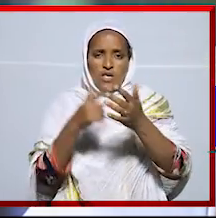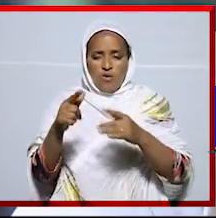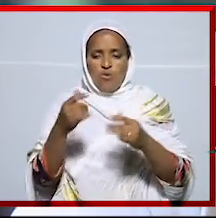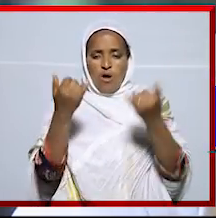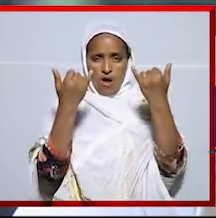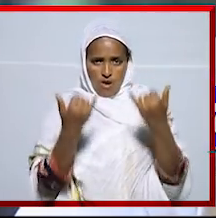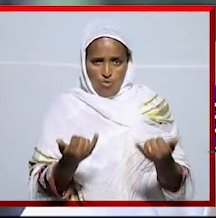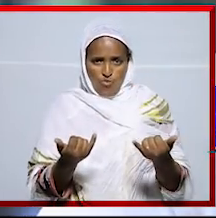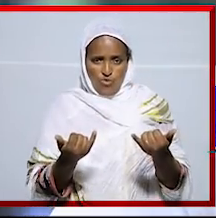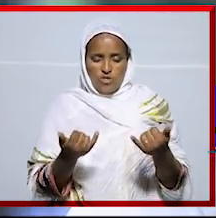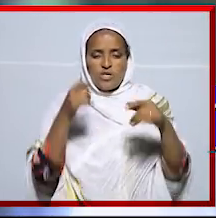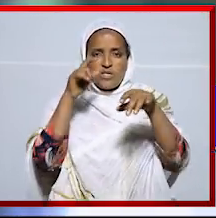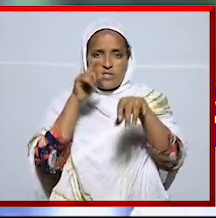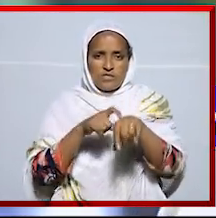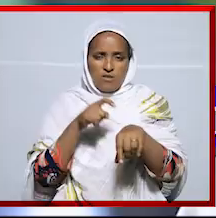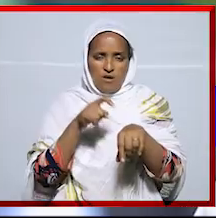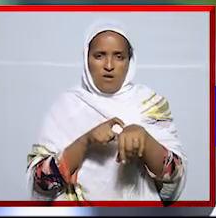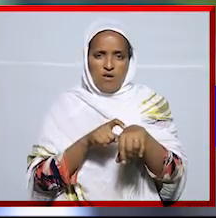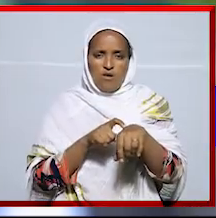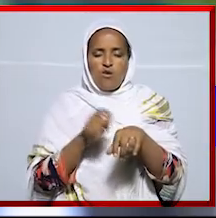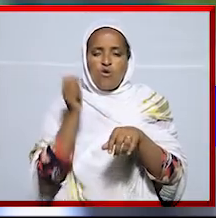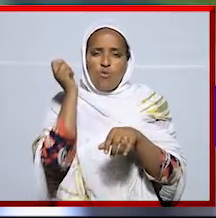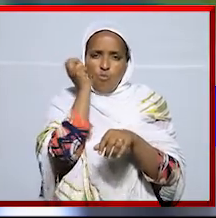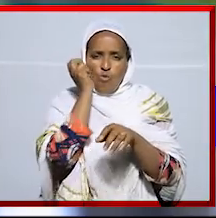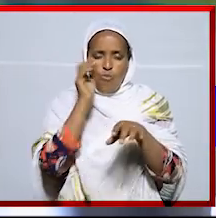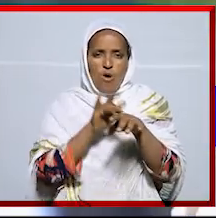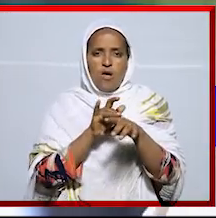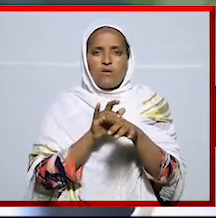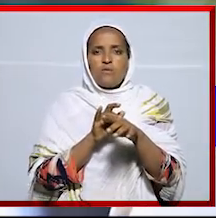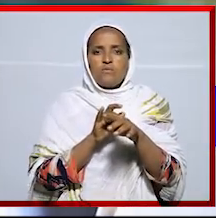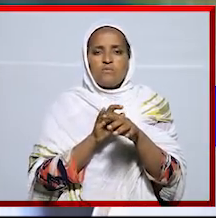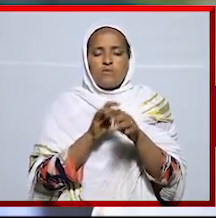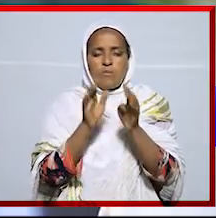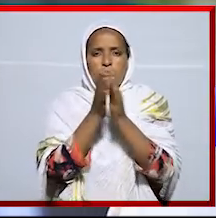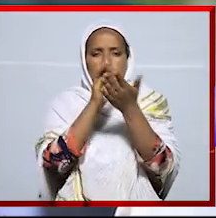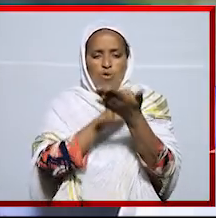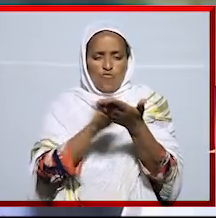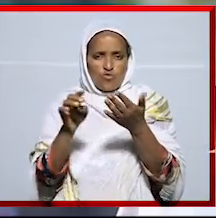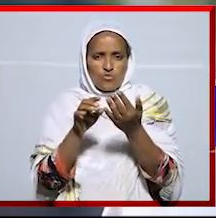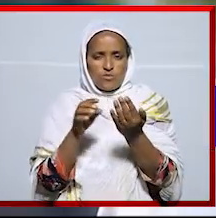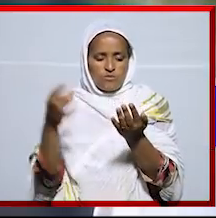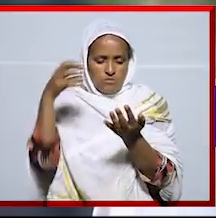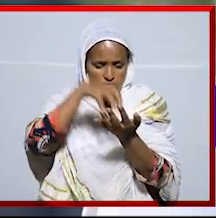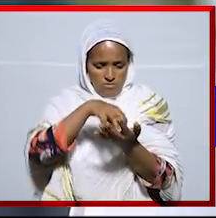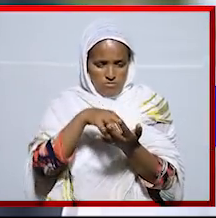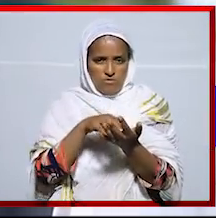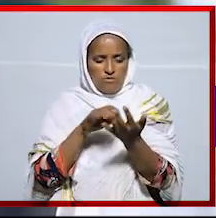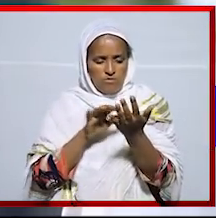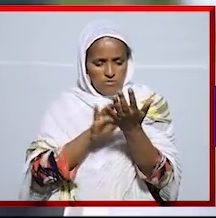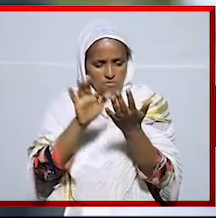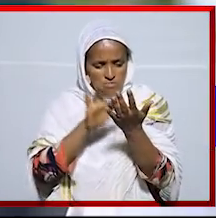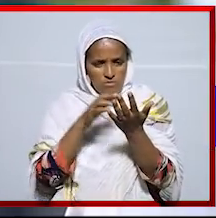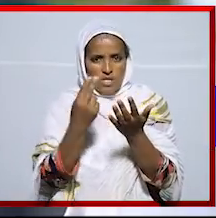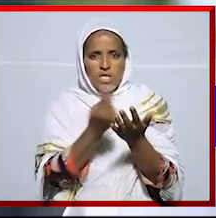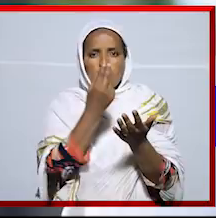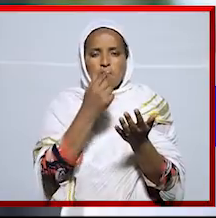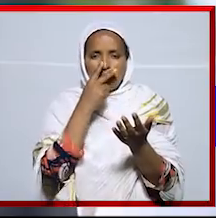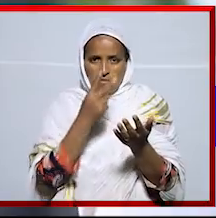ያው አሁን የአሁን ጊዜ ያው ሞባይል ላይም ባይብልን ሁሉ አስጭኖ የሚጠቀሙም